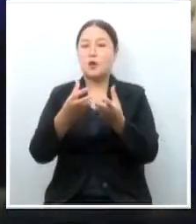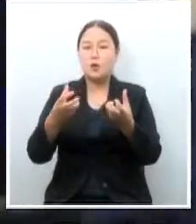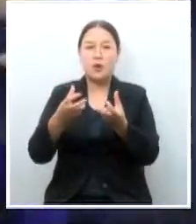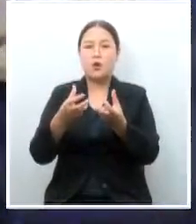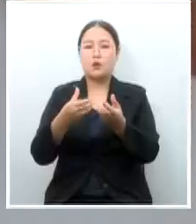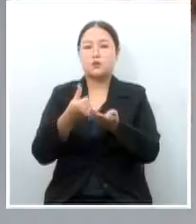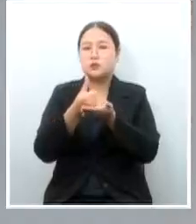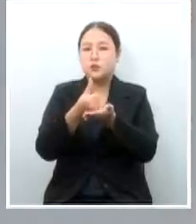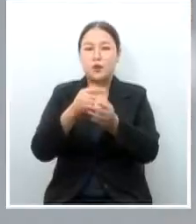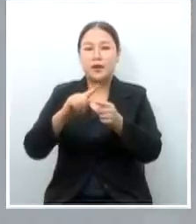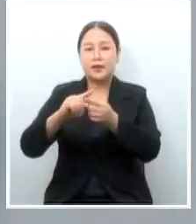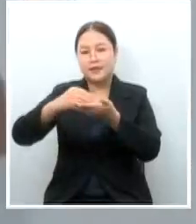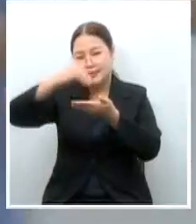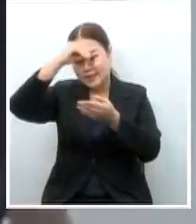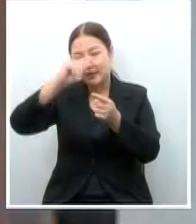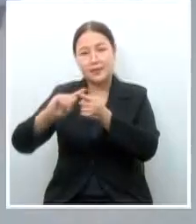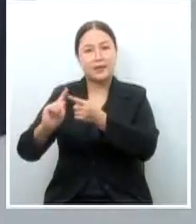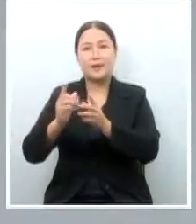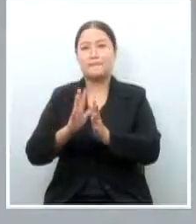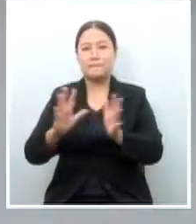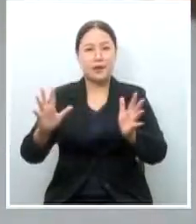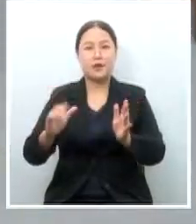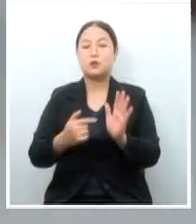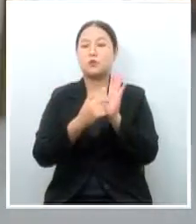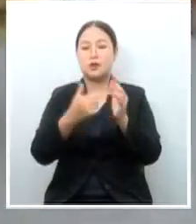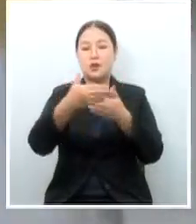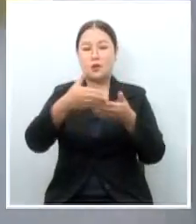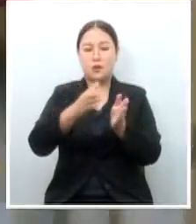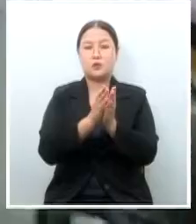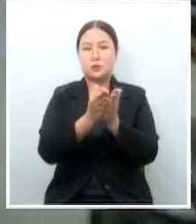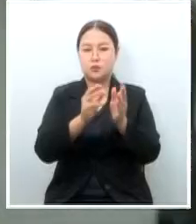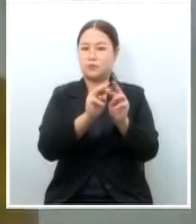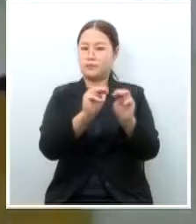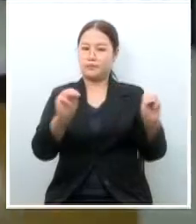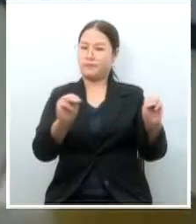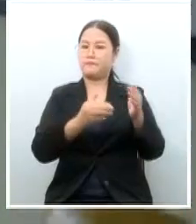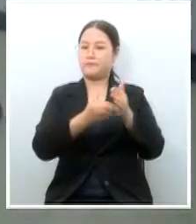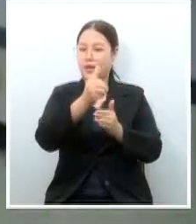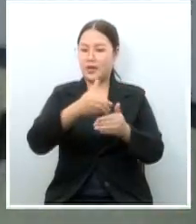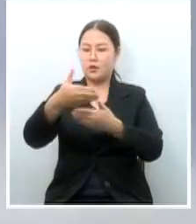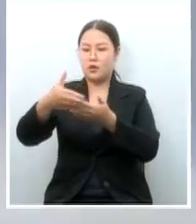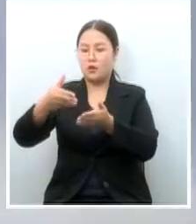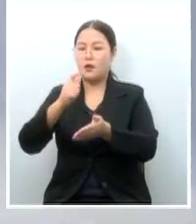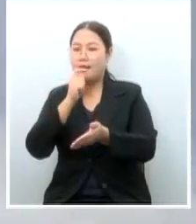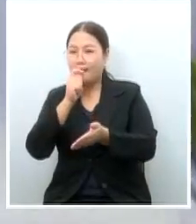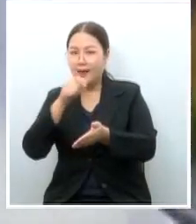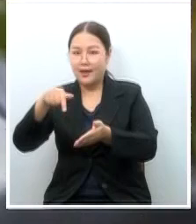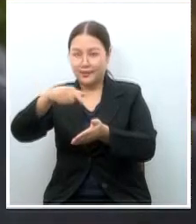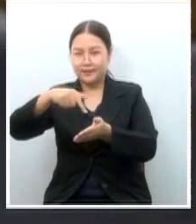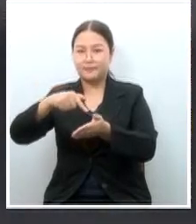การผู้เรียนอย่างครบครันอาทิห้องสมุดที่มีมาตรฐานโรงอาหารที่ถูกสุขลักษณะ